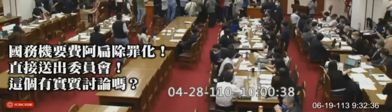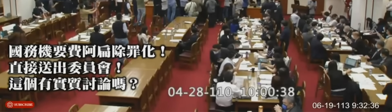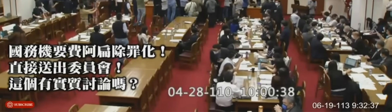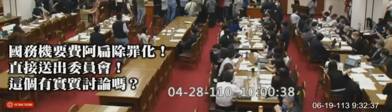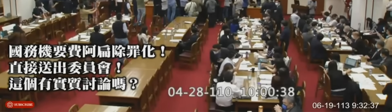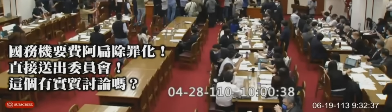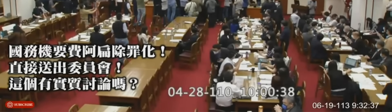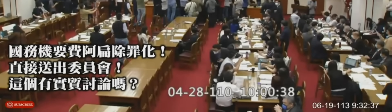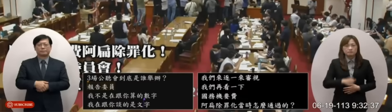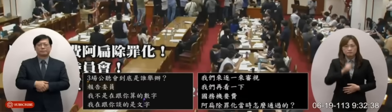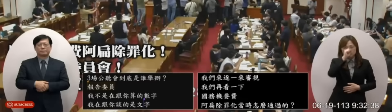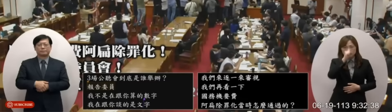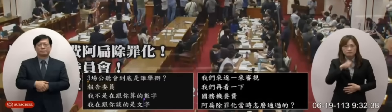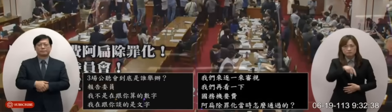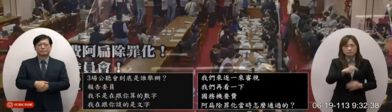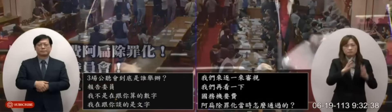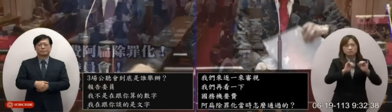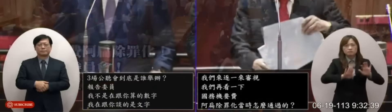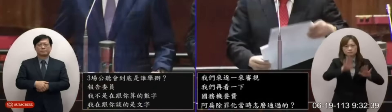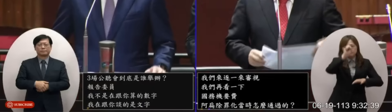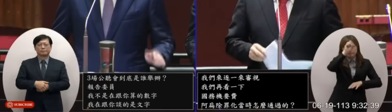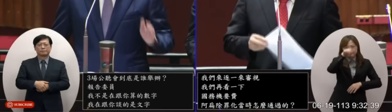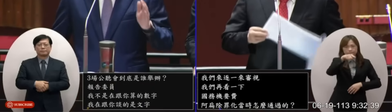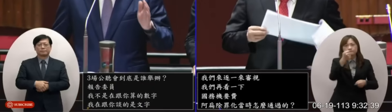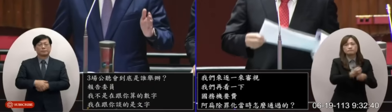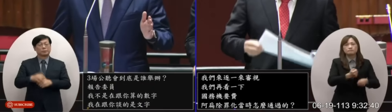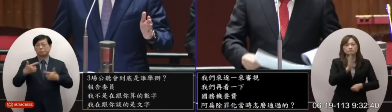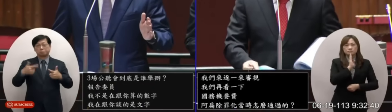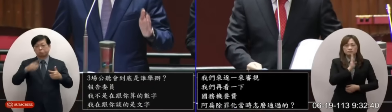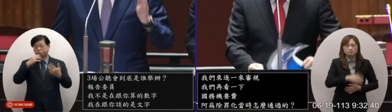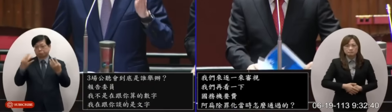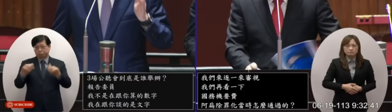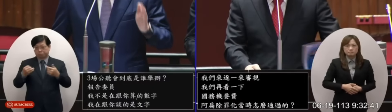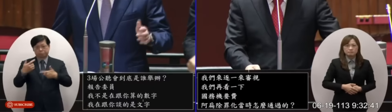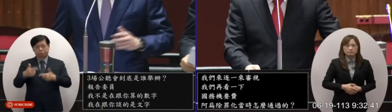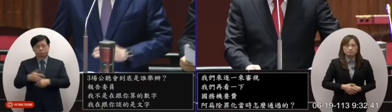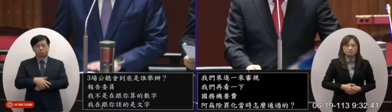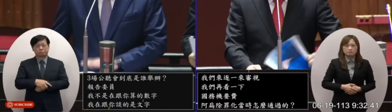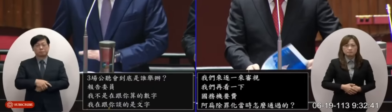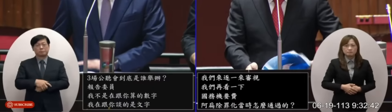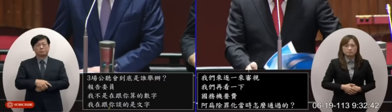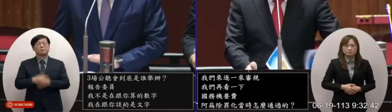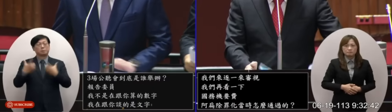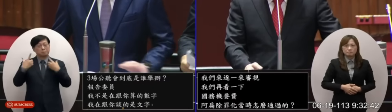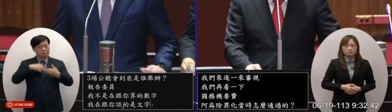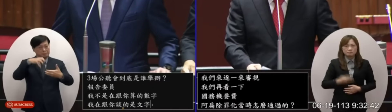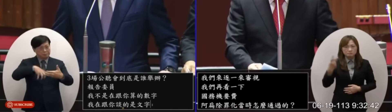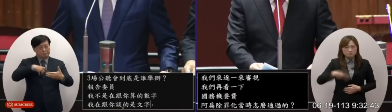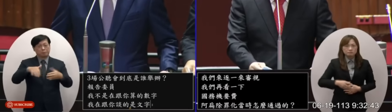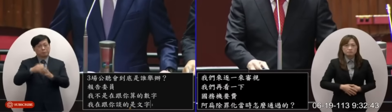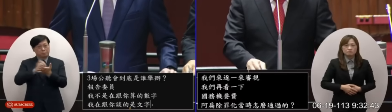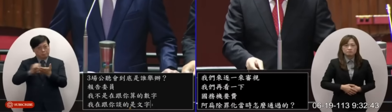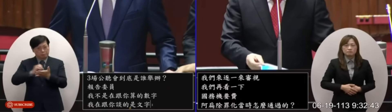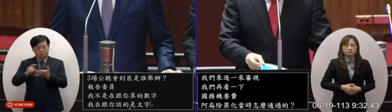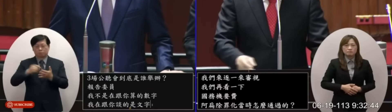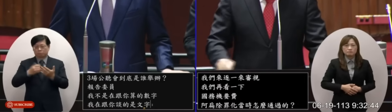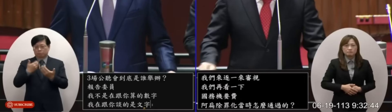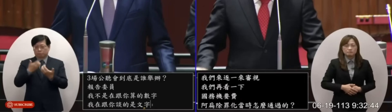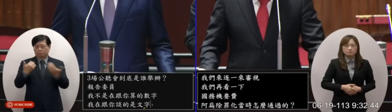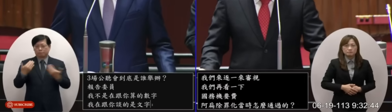再好，这就是民进党。 我不是跟你讲数字， 然后再过来说 内容跟文字， 再过来说， 请委员搞